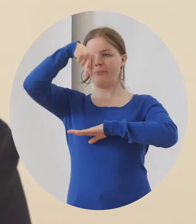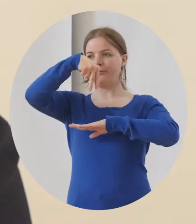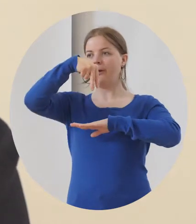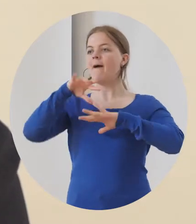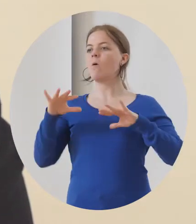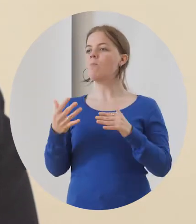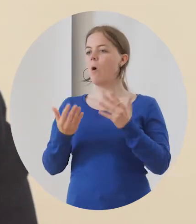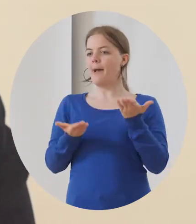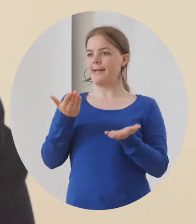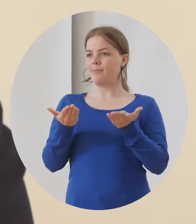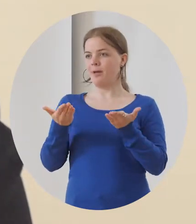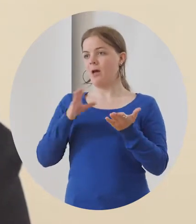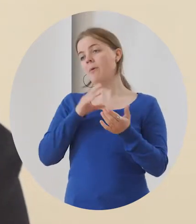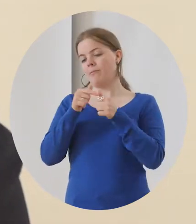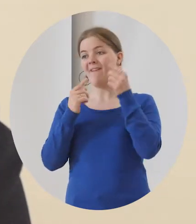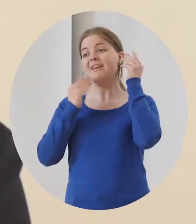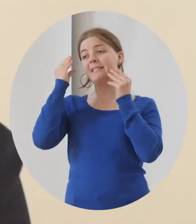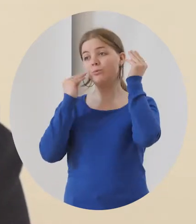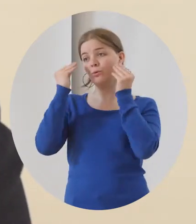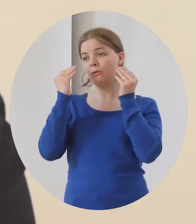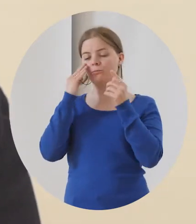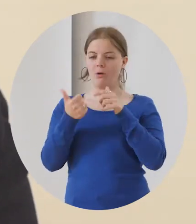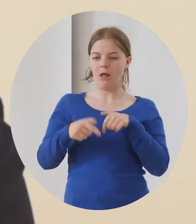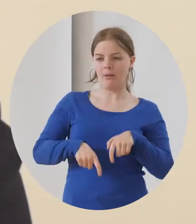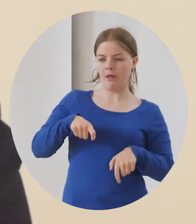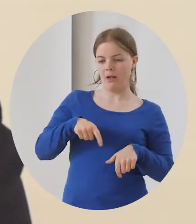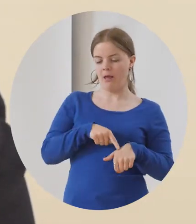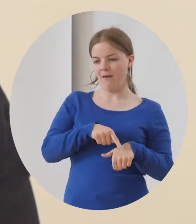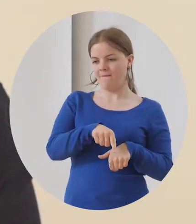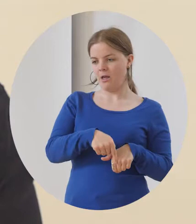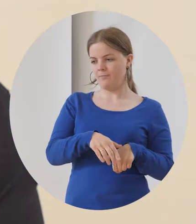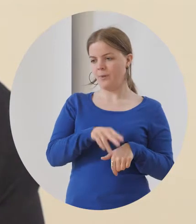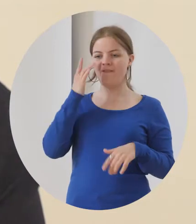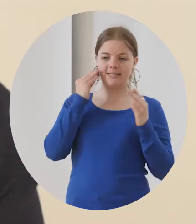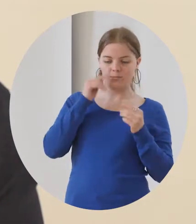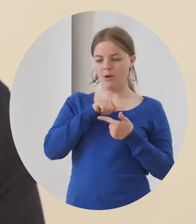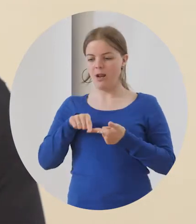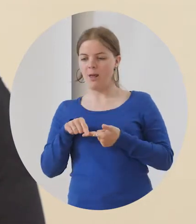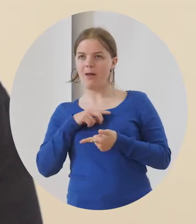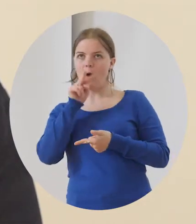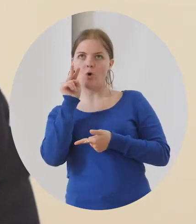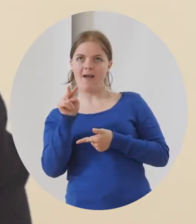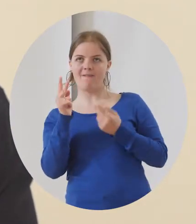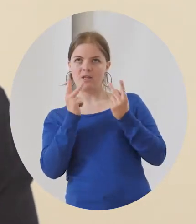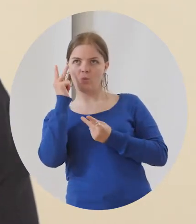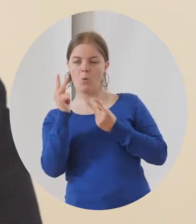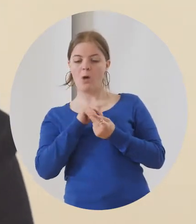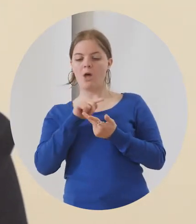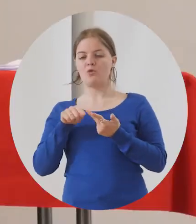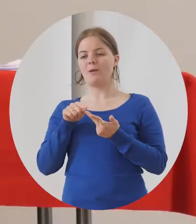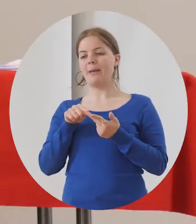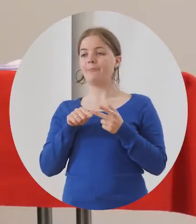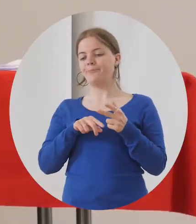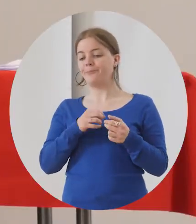vestibule sur un pied, c'est grâce au regard et à la vision sur l'autre pied, et c'est grâce à la proprioception, le 3e pied.